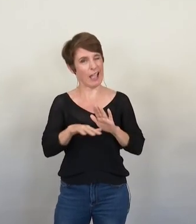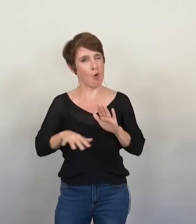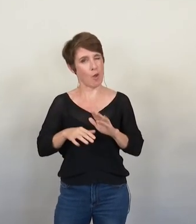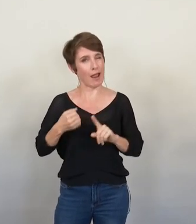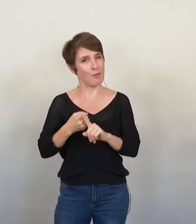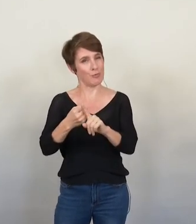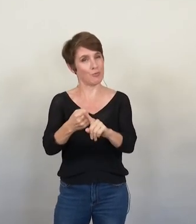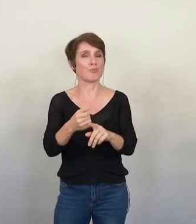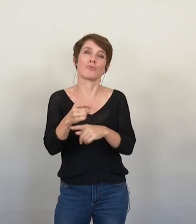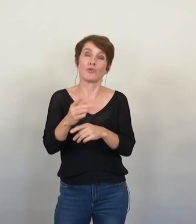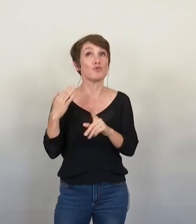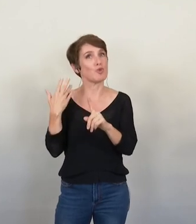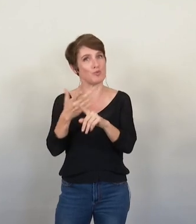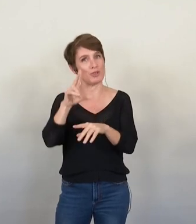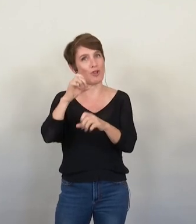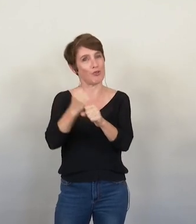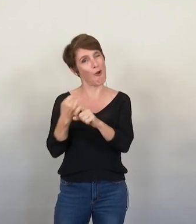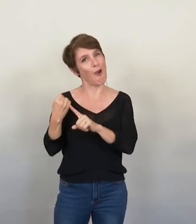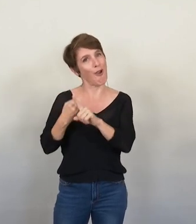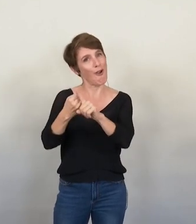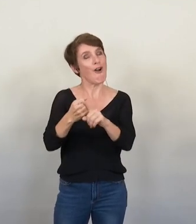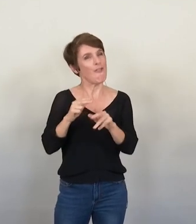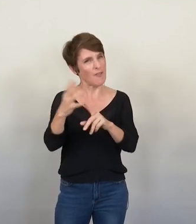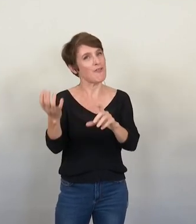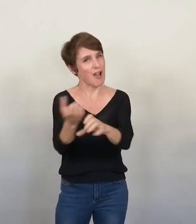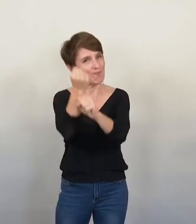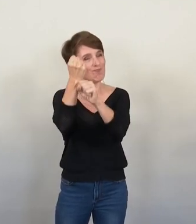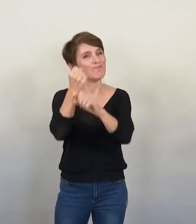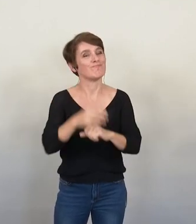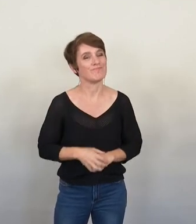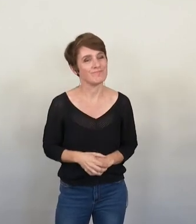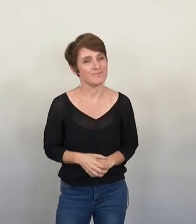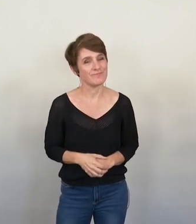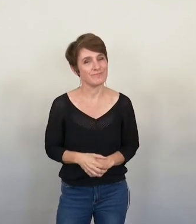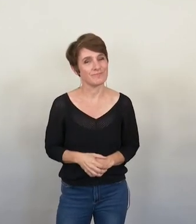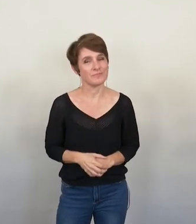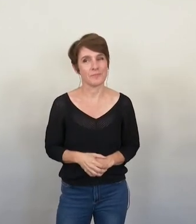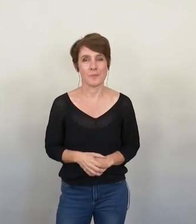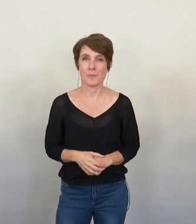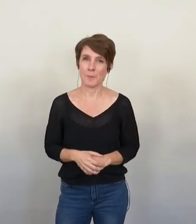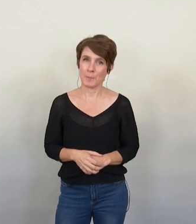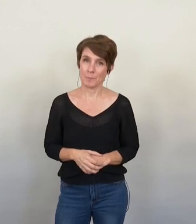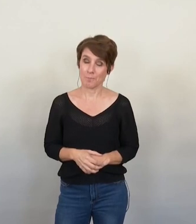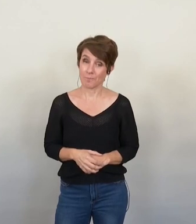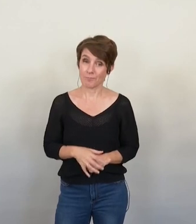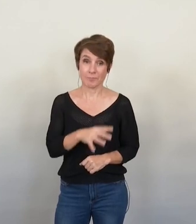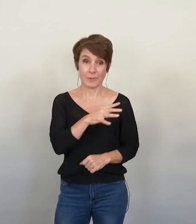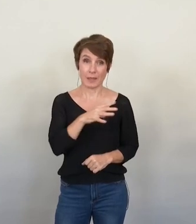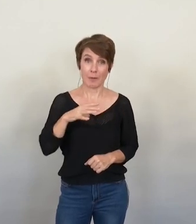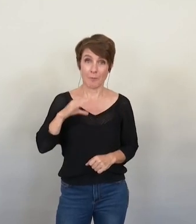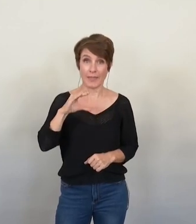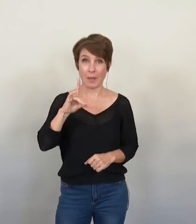depuis 30 ans je ne doute pas que ils seront y arrivés un jour euh nous avons perdu madame